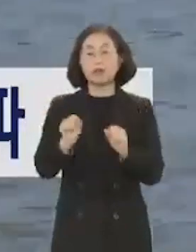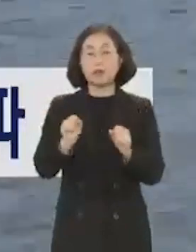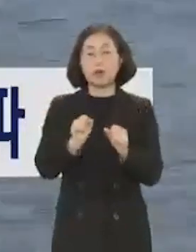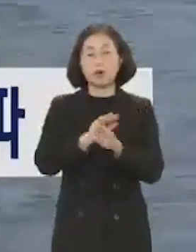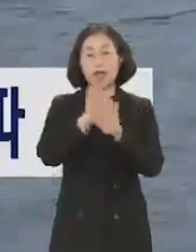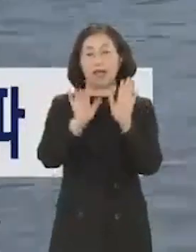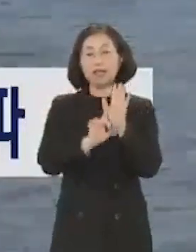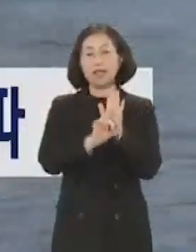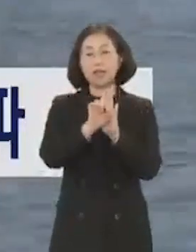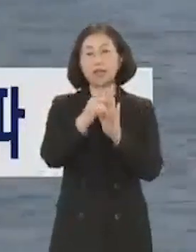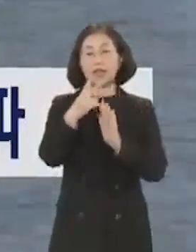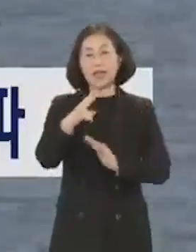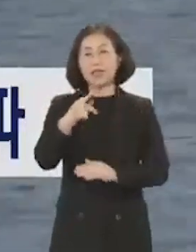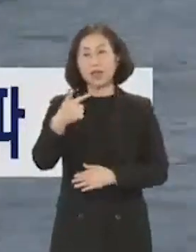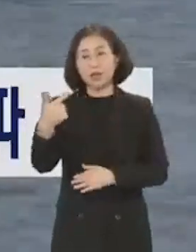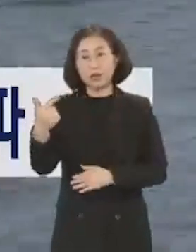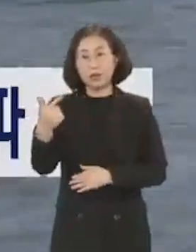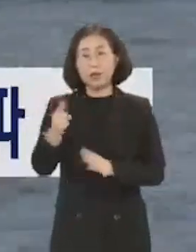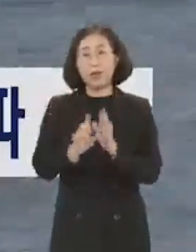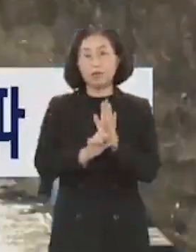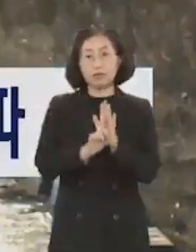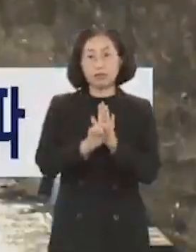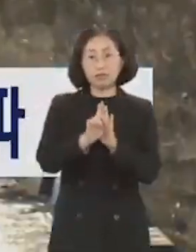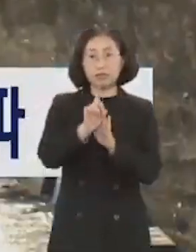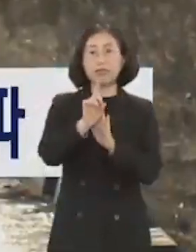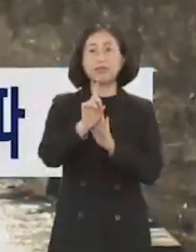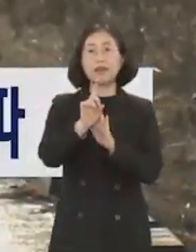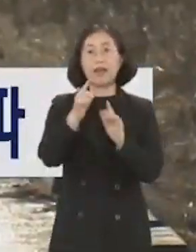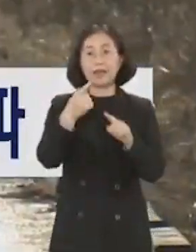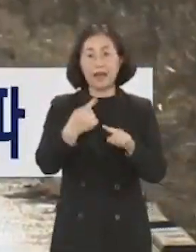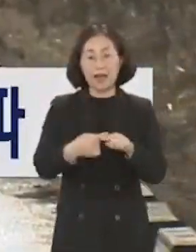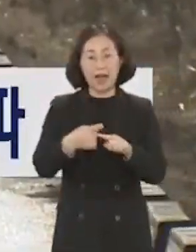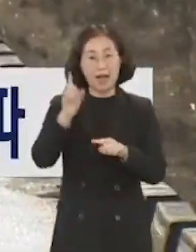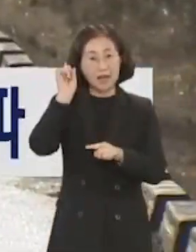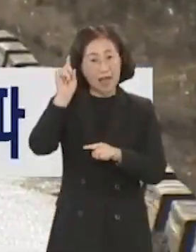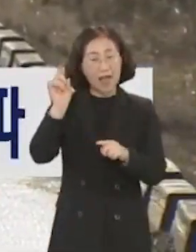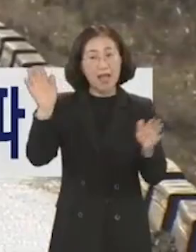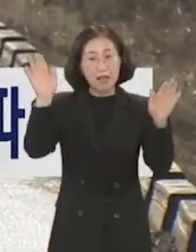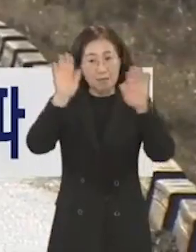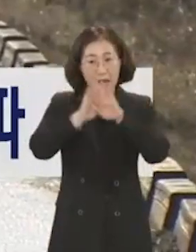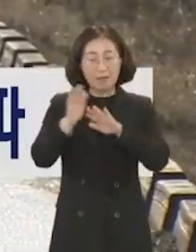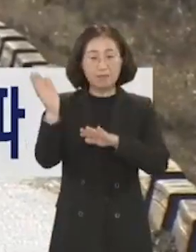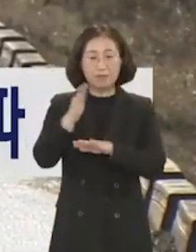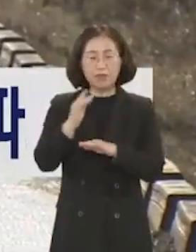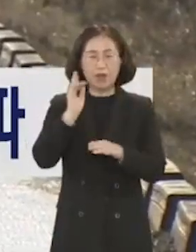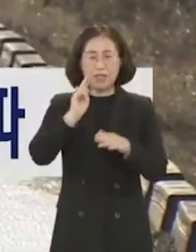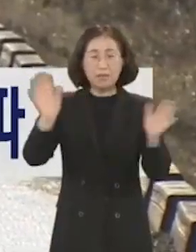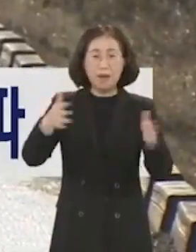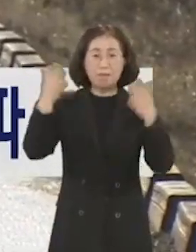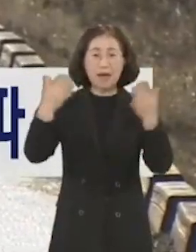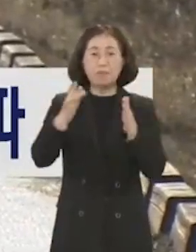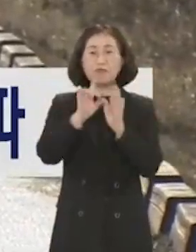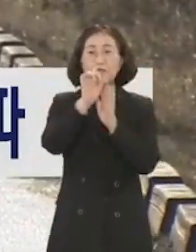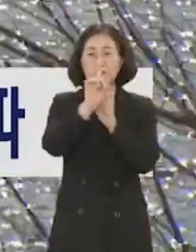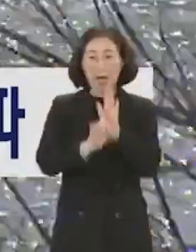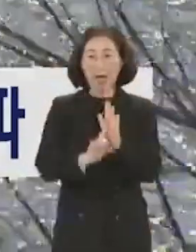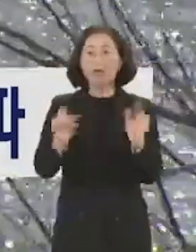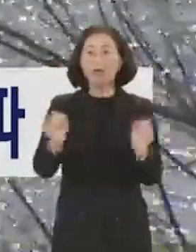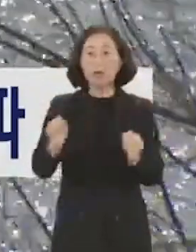기온은 영상 2에서 6도로 잠시 영상권을 회복했다가 내일 밤부터 강한 바람과 함께 기온이 뚝